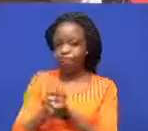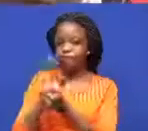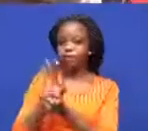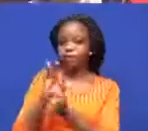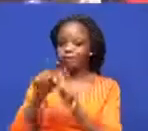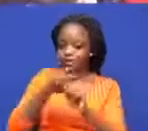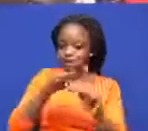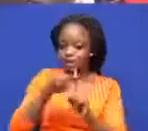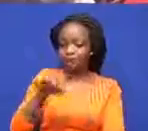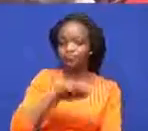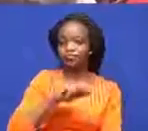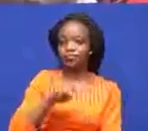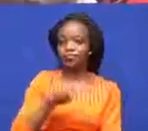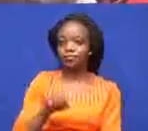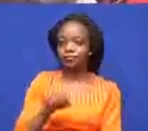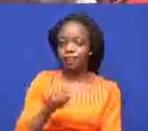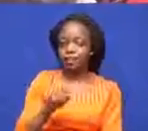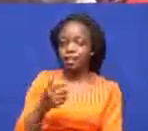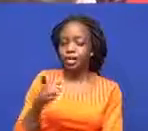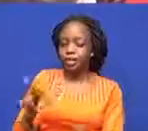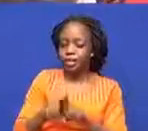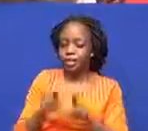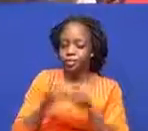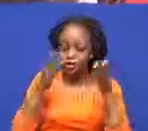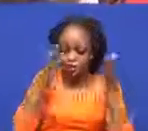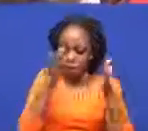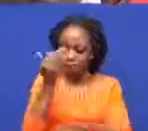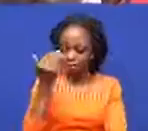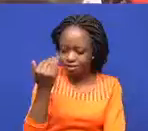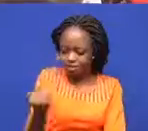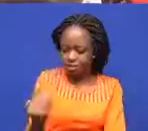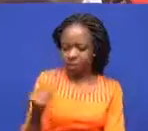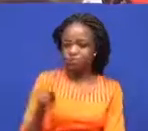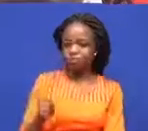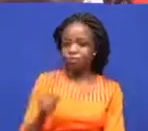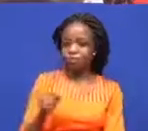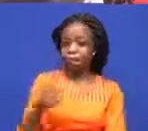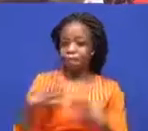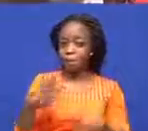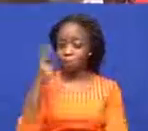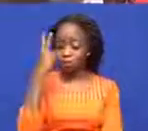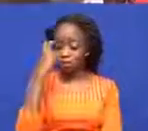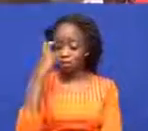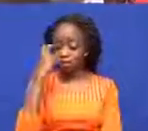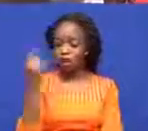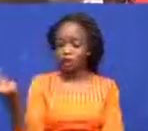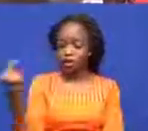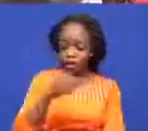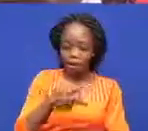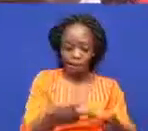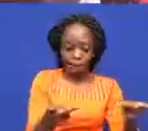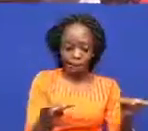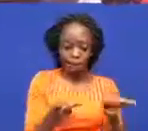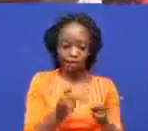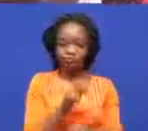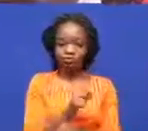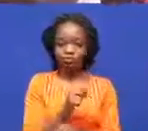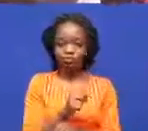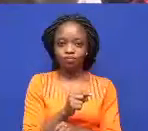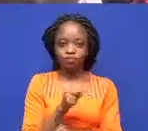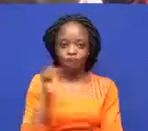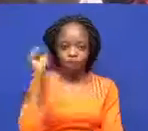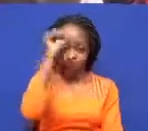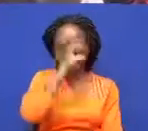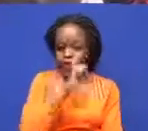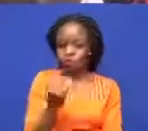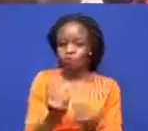kwa imuji. Na bado wanawinda watoto wadogo kama hawa. Tuna watu suspects ambao wanakuja kwa imuji na wanadanganya watoto